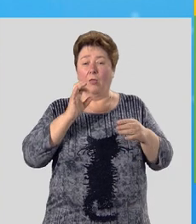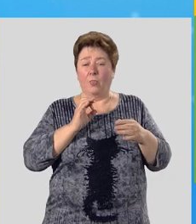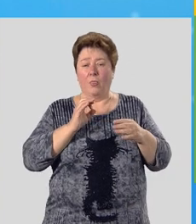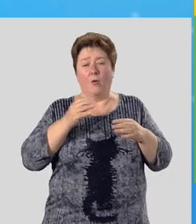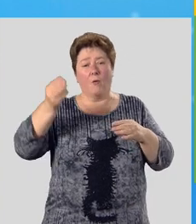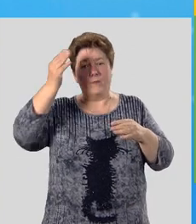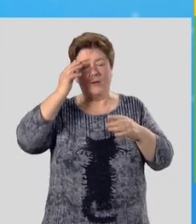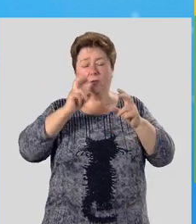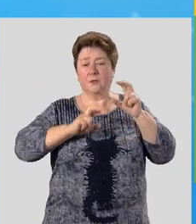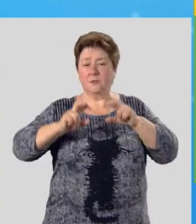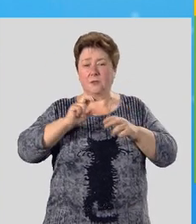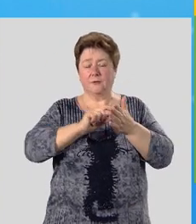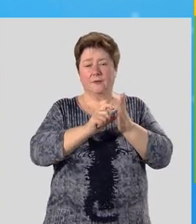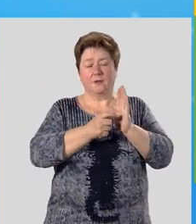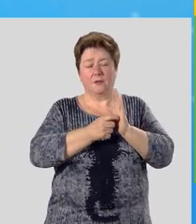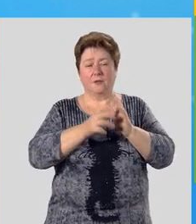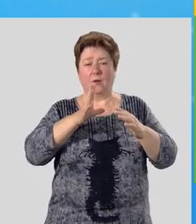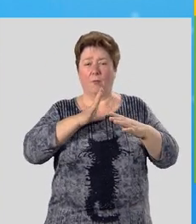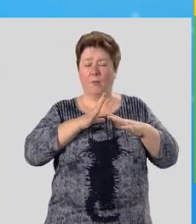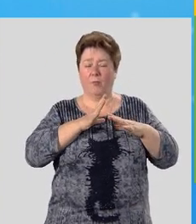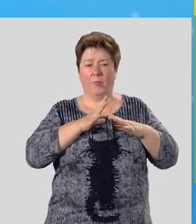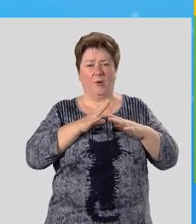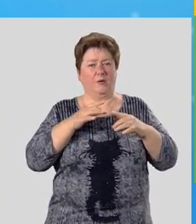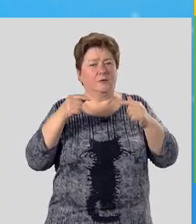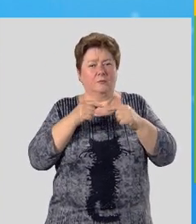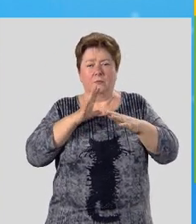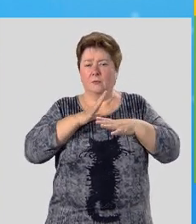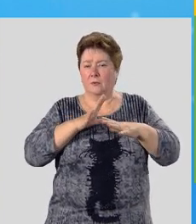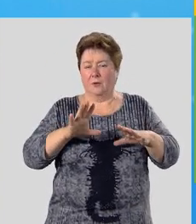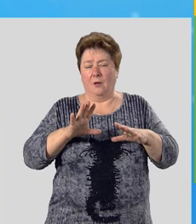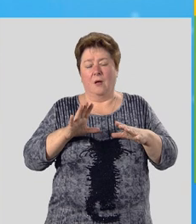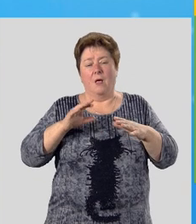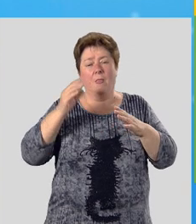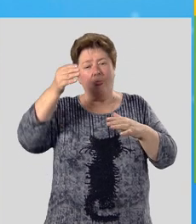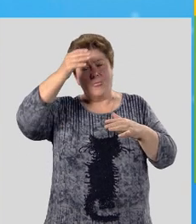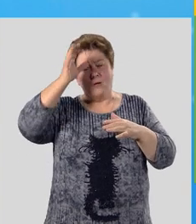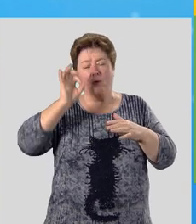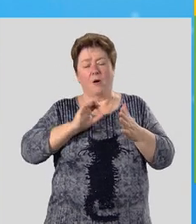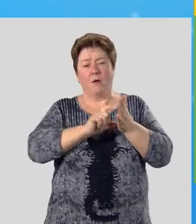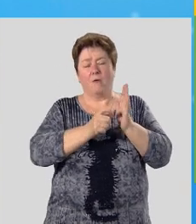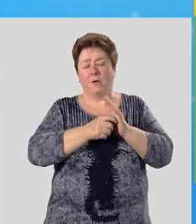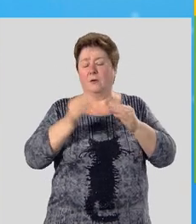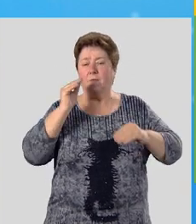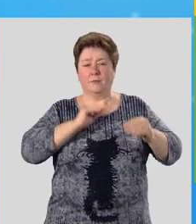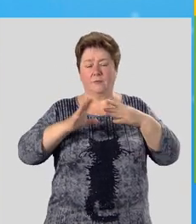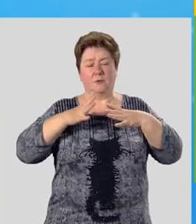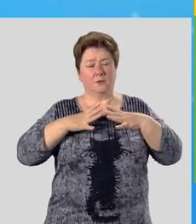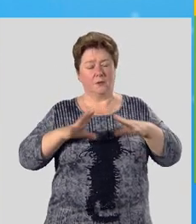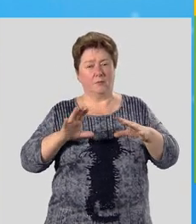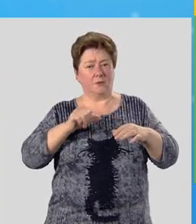методы исследования клетки были несовершенны, и наука о клетке еще не